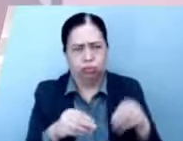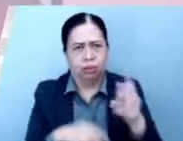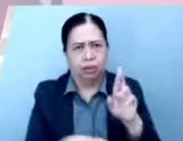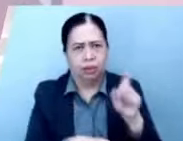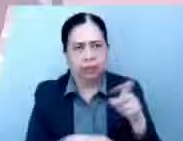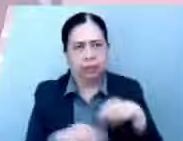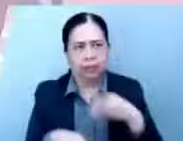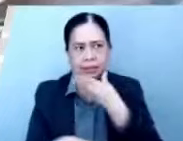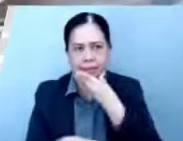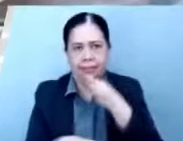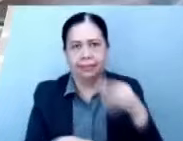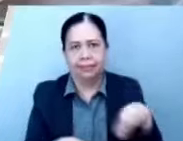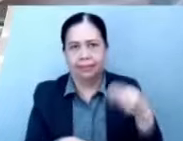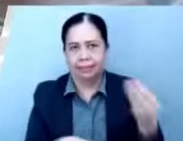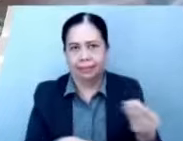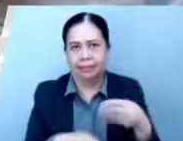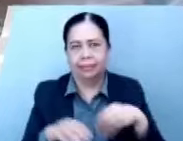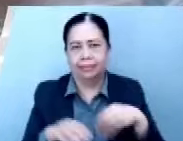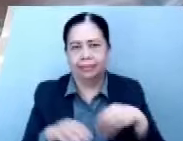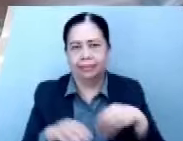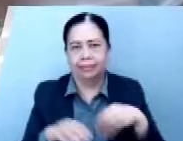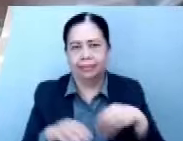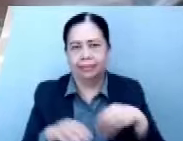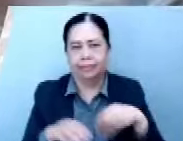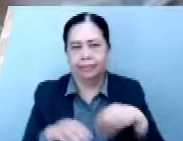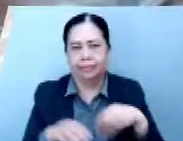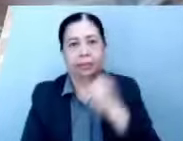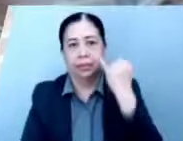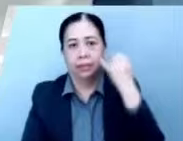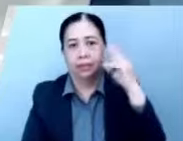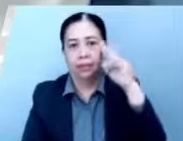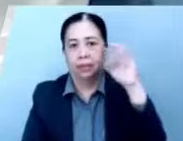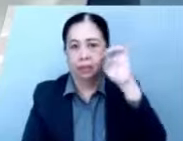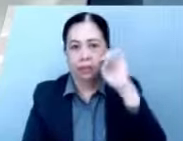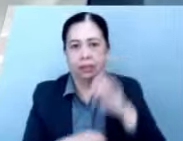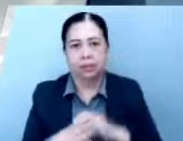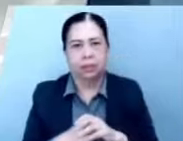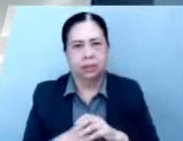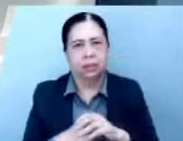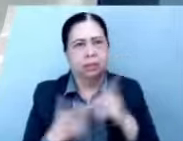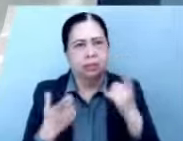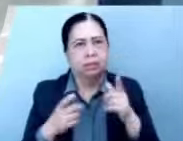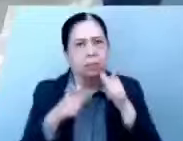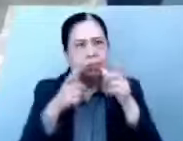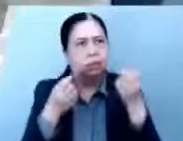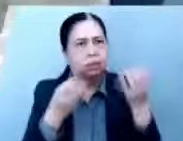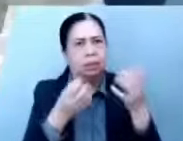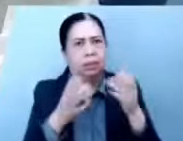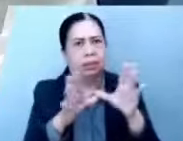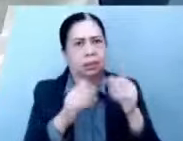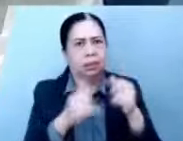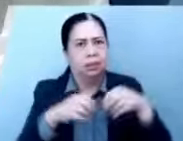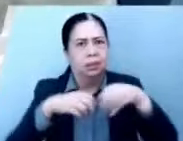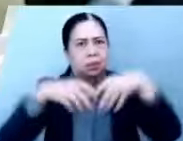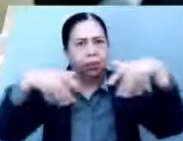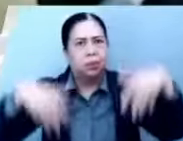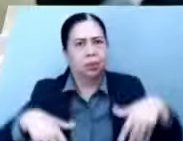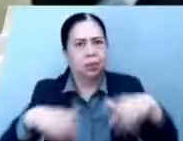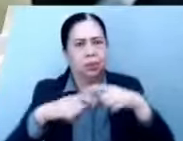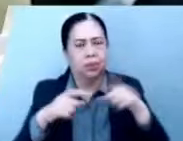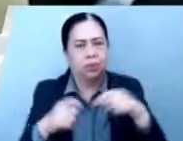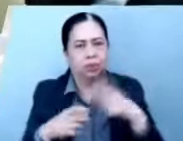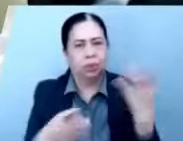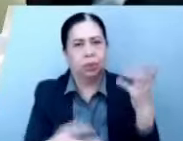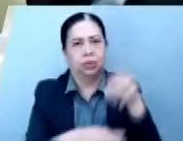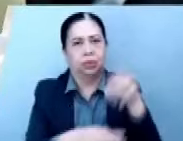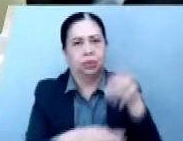insentibo. Ayon kay Senador J.B. Ercilio, tila multi-level marketing scheme ang operasyon ng Belkens Pharma Incorporated na may mga doktor